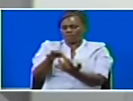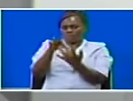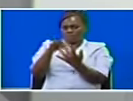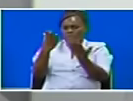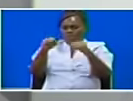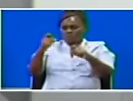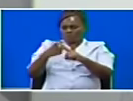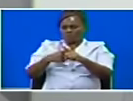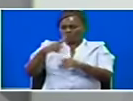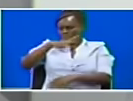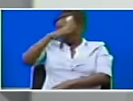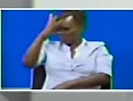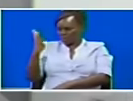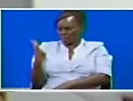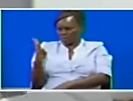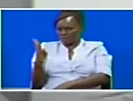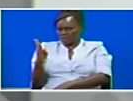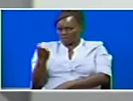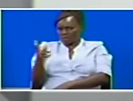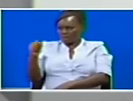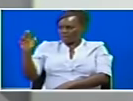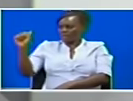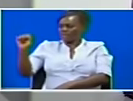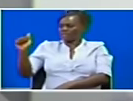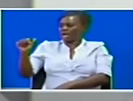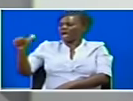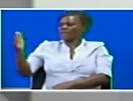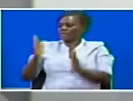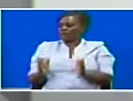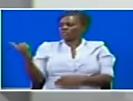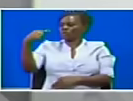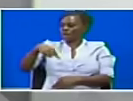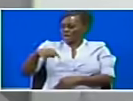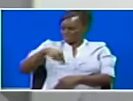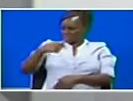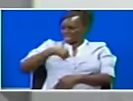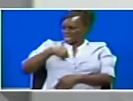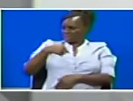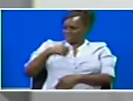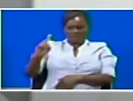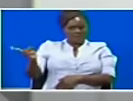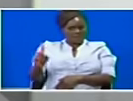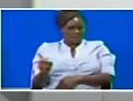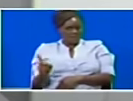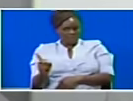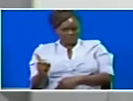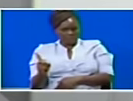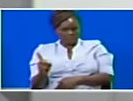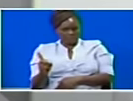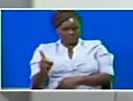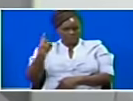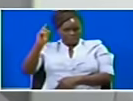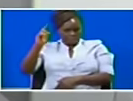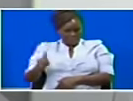urais kutoka kwa chama cha Wiper. Tusifike pale kwa NASA alafu mtu mwingine atokee kwa chama tu aseme hata mimi naweza, mimi natoka kwa Wiper. Kwa hivyo ni